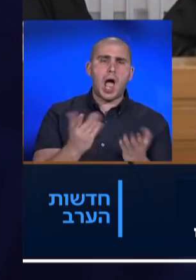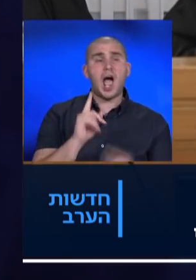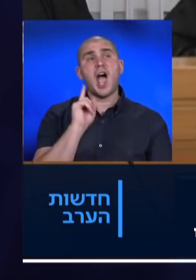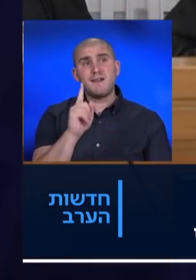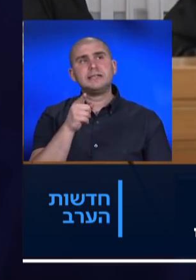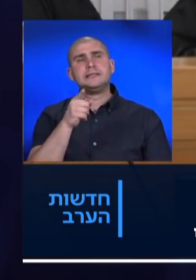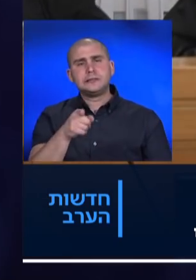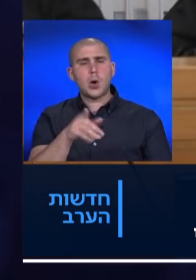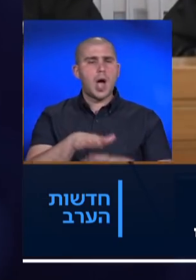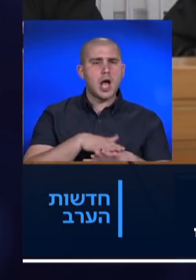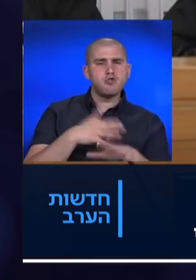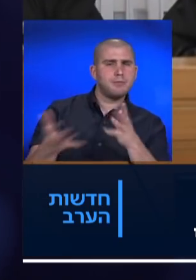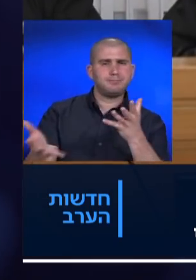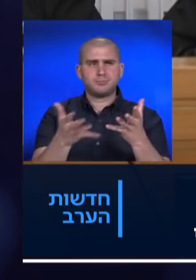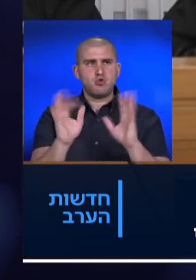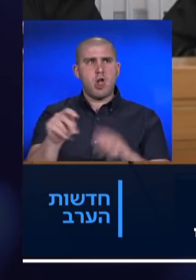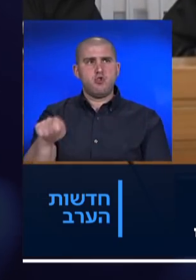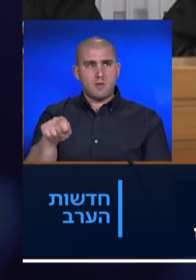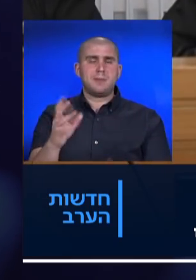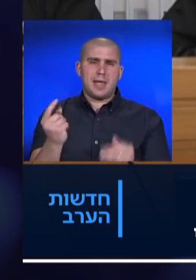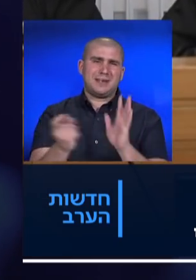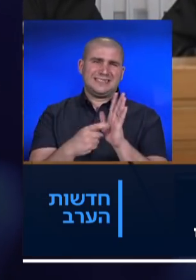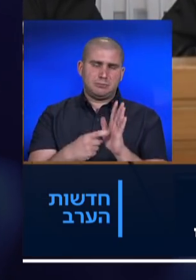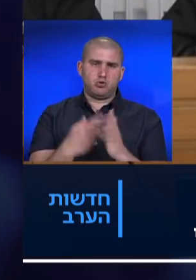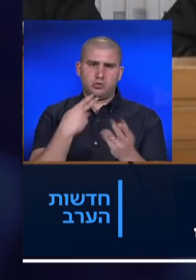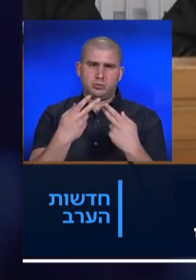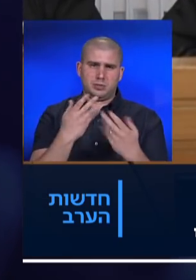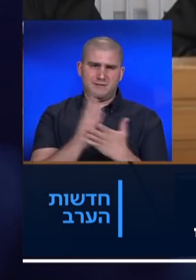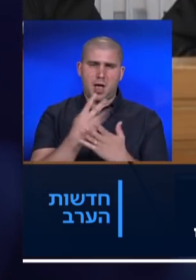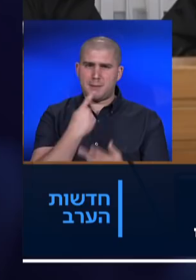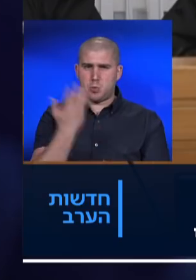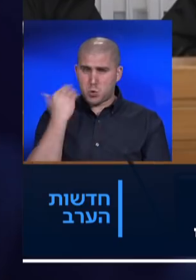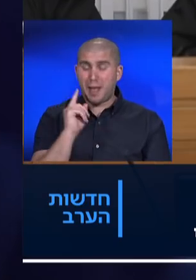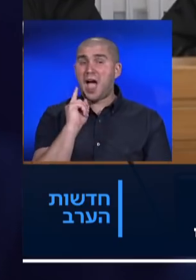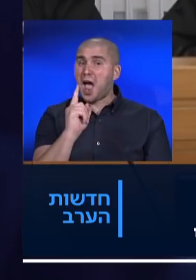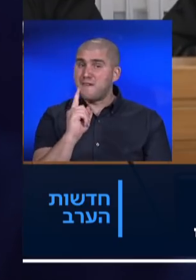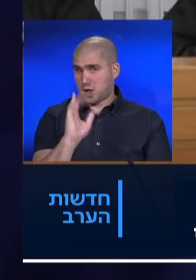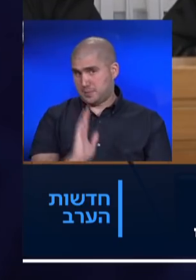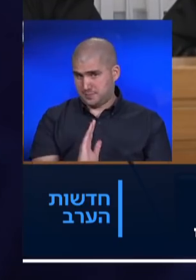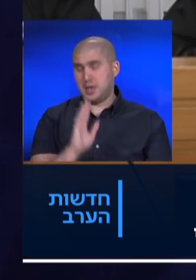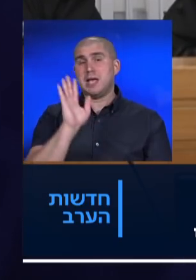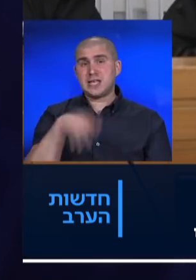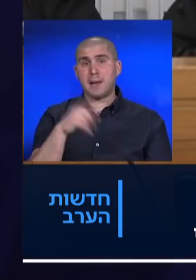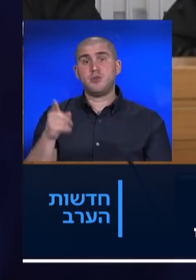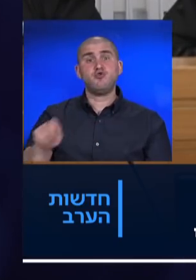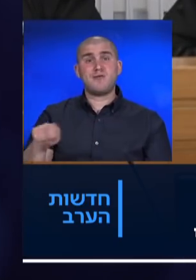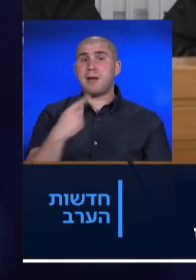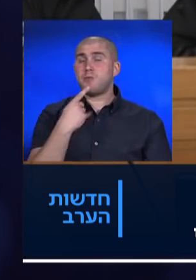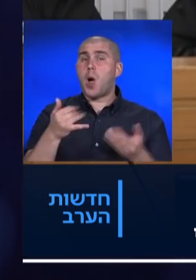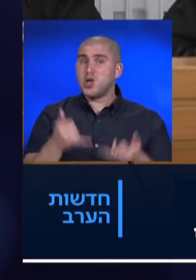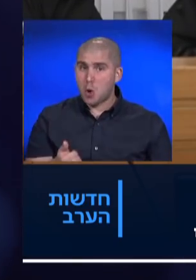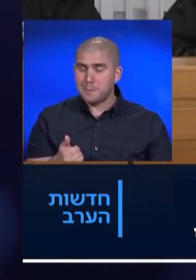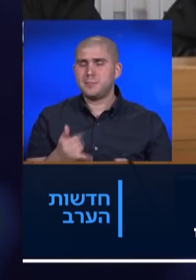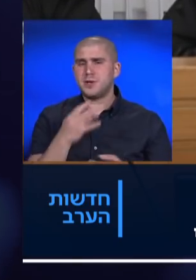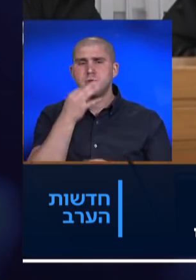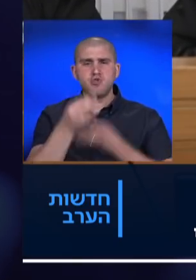הרוח של השופטים מכמה סיבות שהתייחסנו אליהן קודם. אבל מה שכן, גם מדברי השופטים היום, ומהשאלות שהם מעלים,